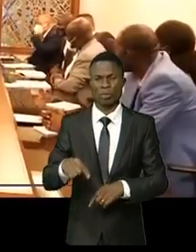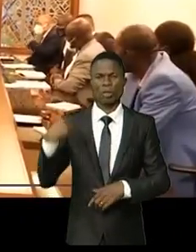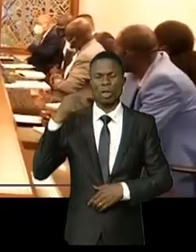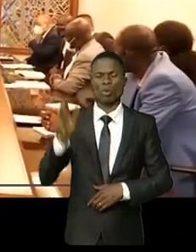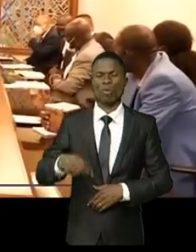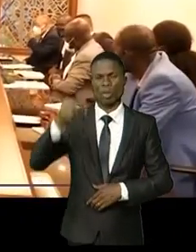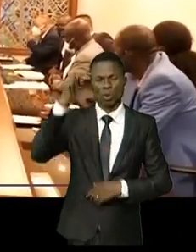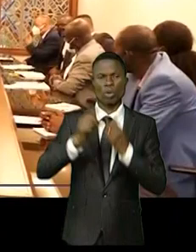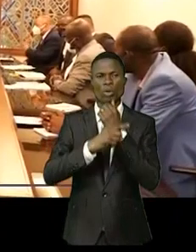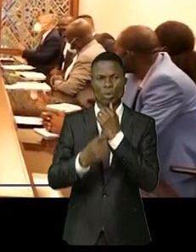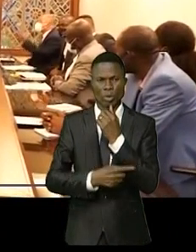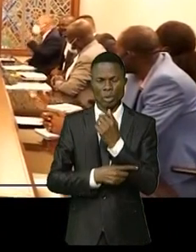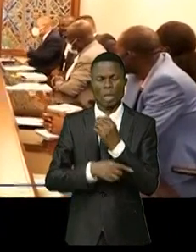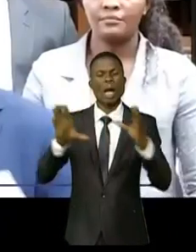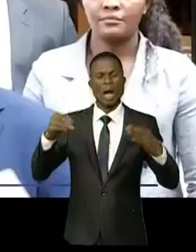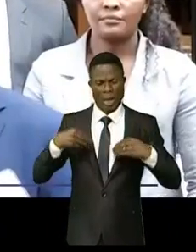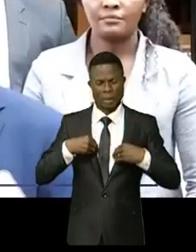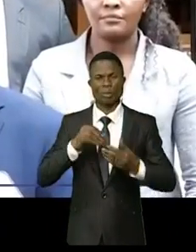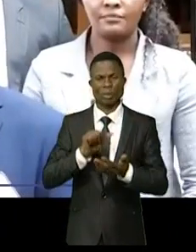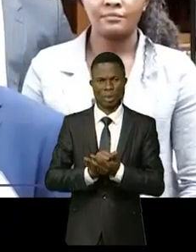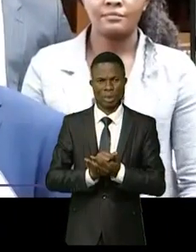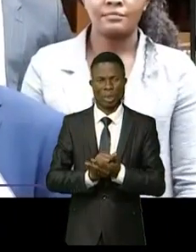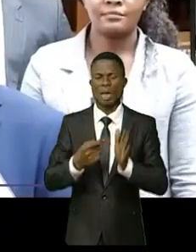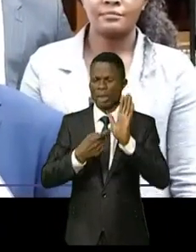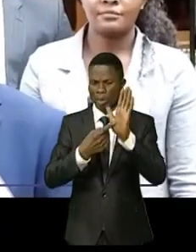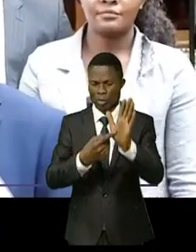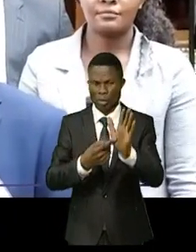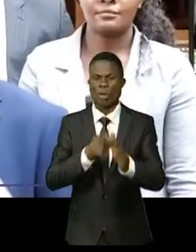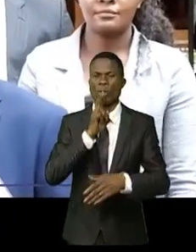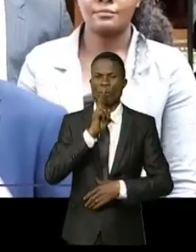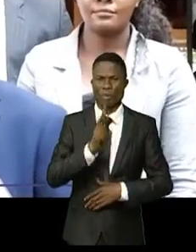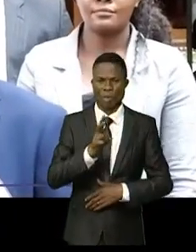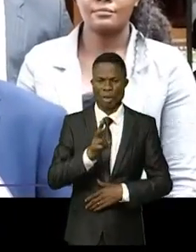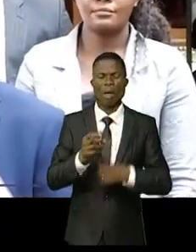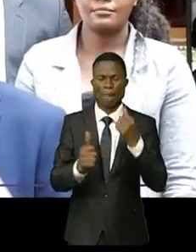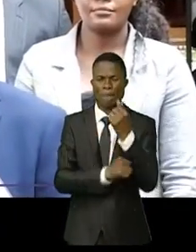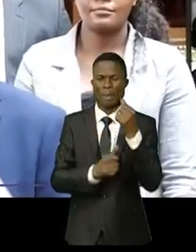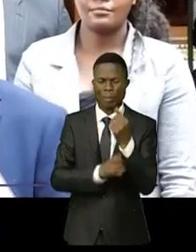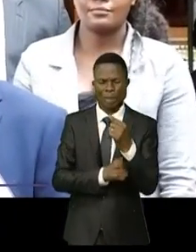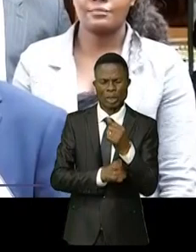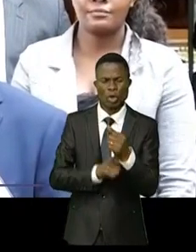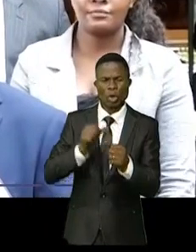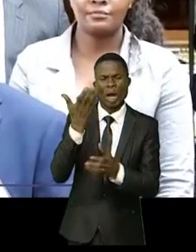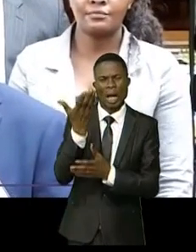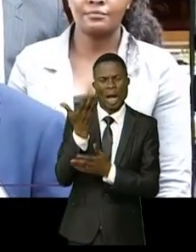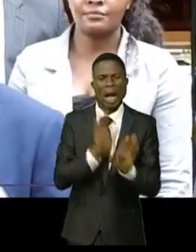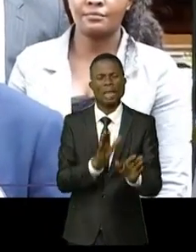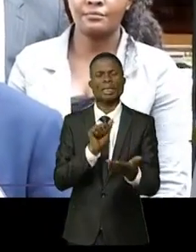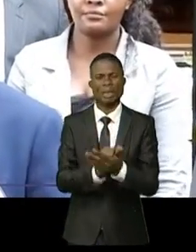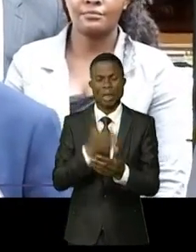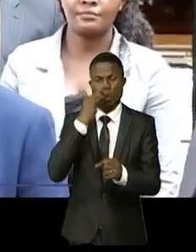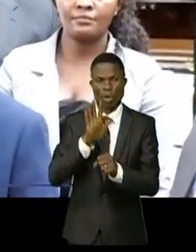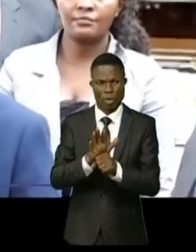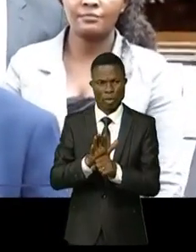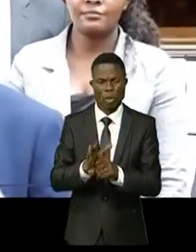de Nord Kivu. Très réceptif. Il s'est montré vraiment comme quelqu'un qui était déjà dans le besoin. Il a promis de mettre